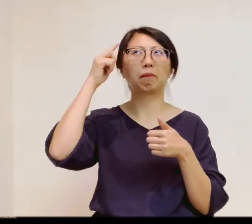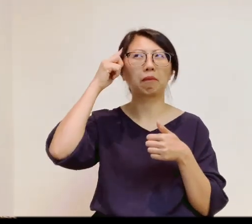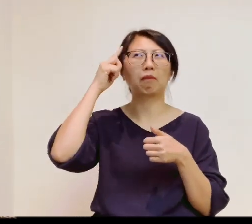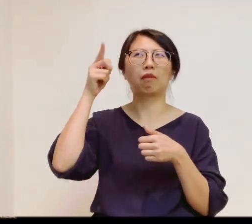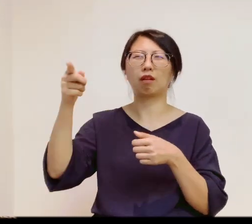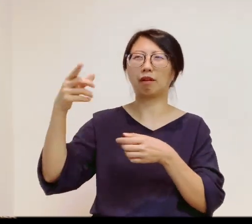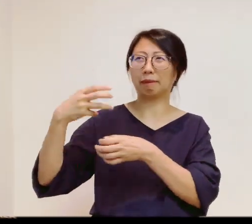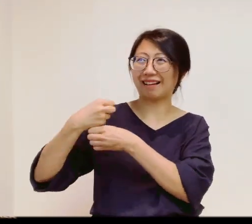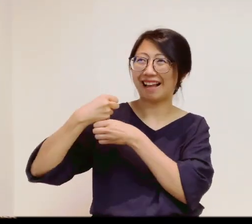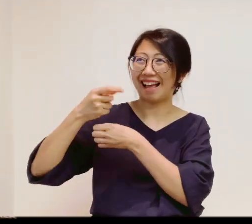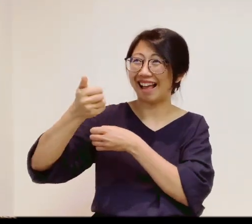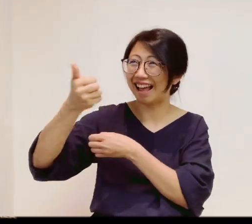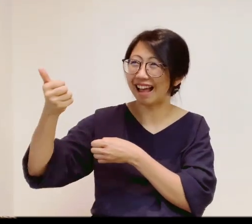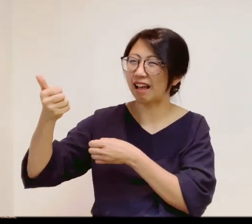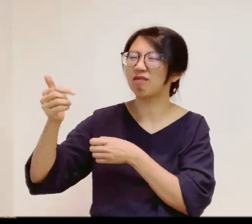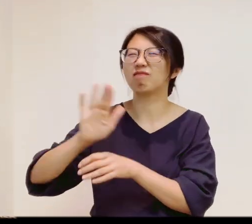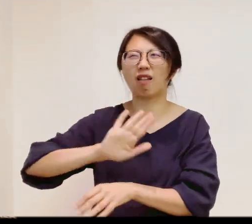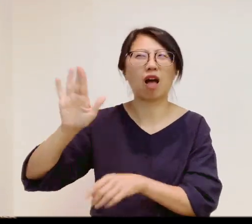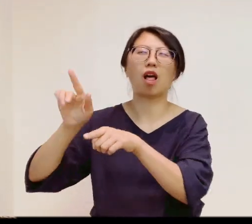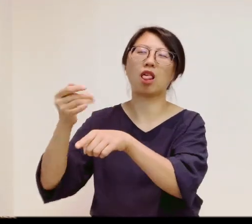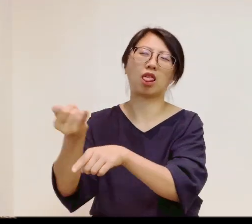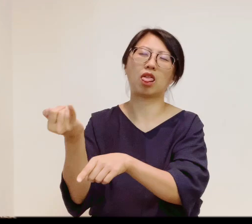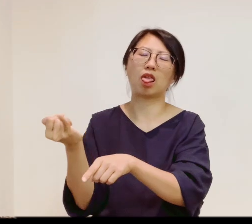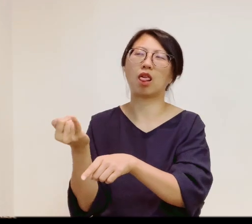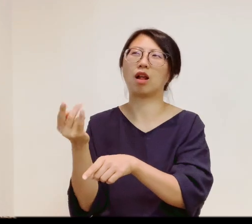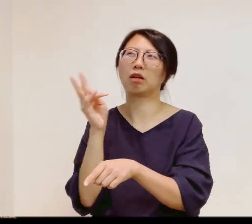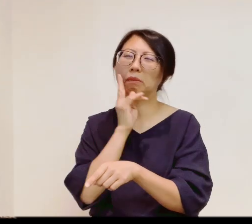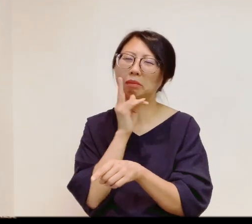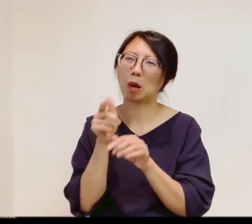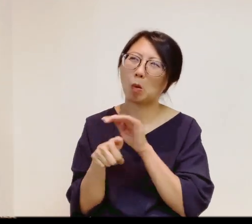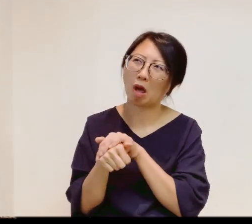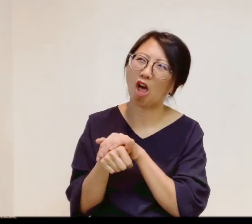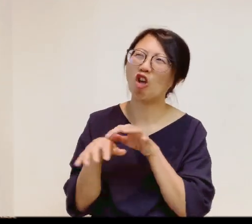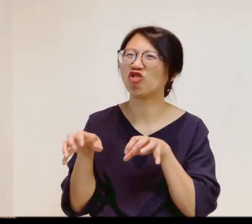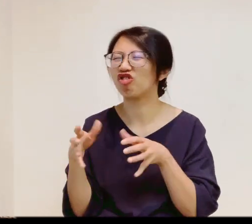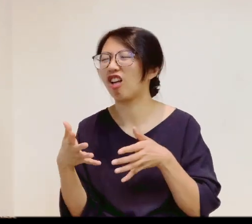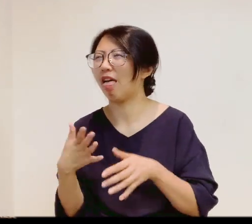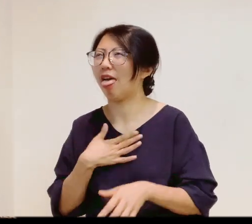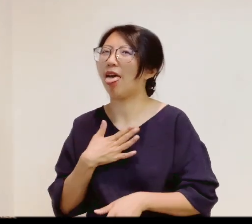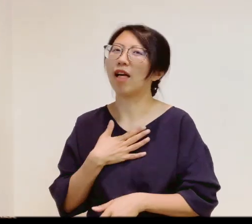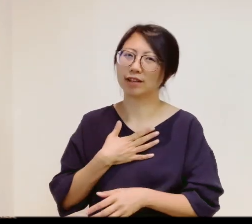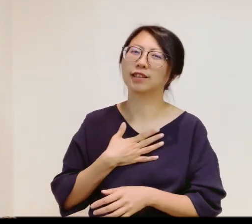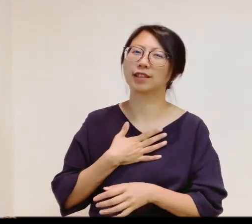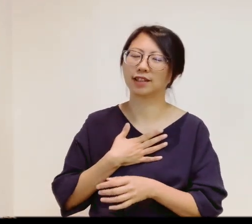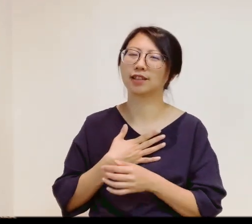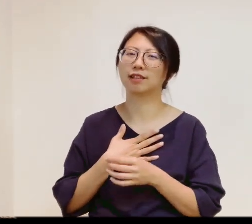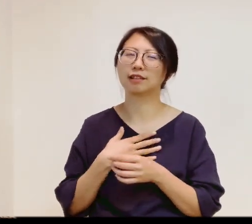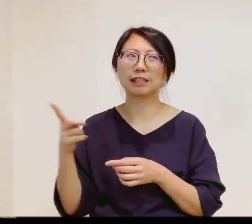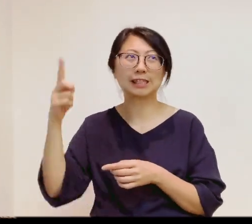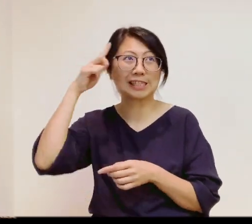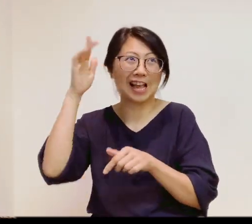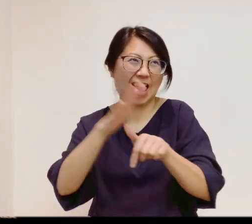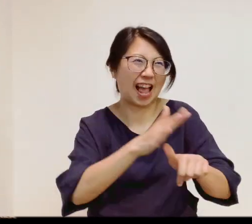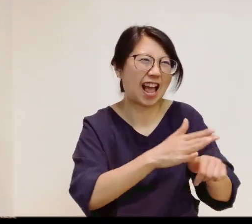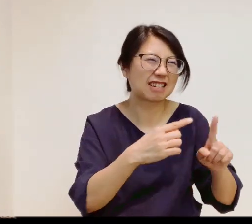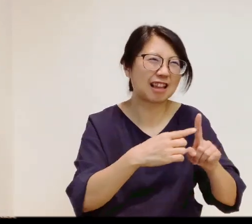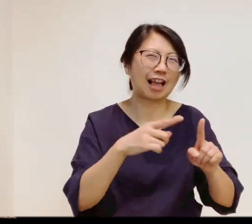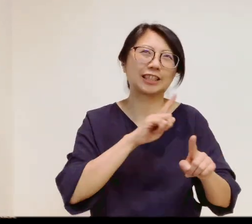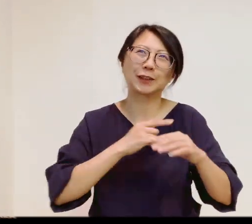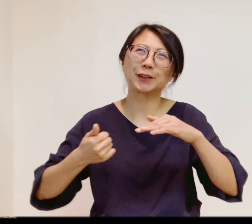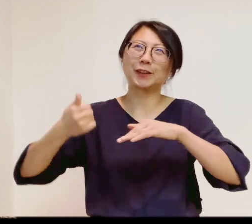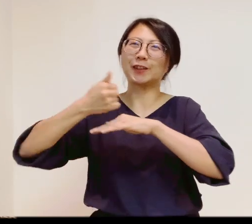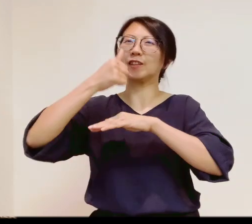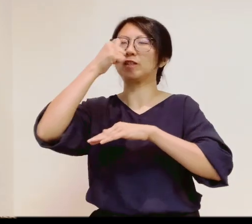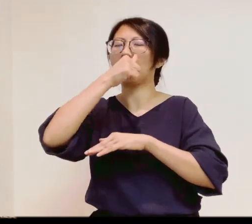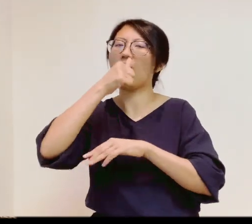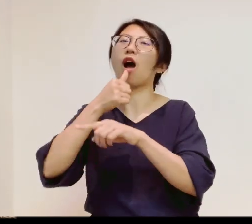佢係通過。去到壓迫其他人咧，係將自己嗰個自我去到擴大嘅啫咁。咁但係喺呢